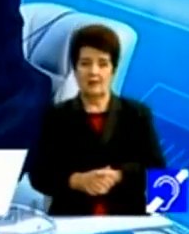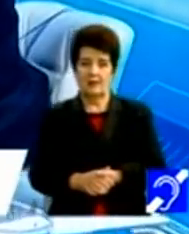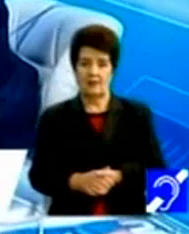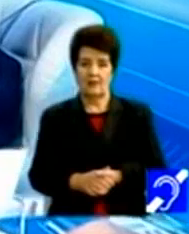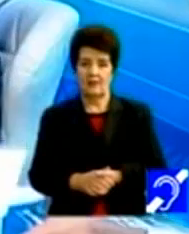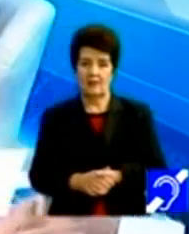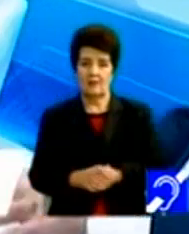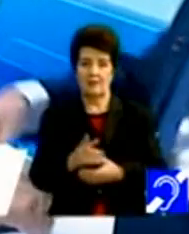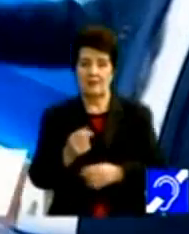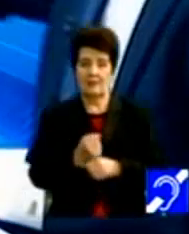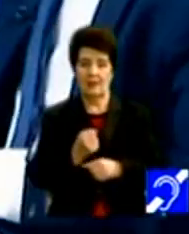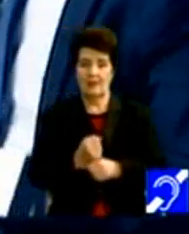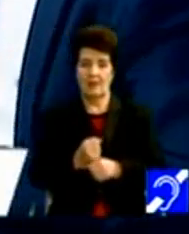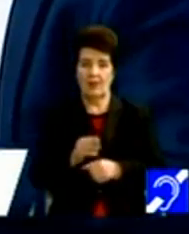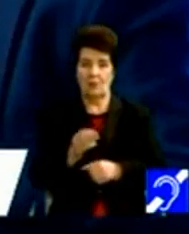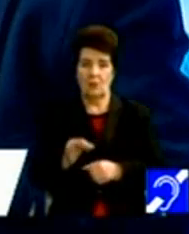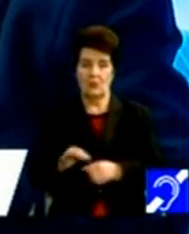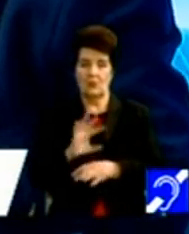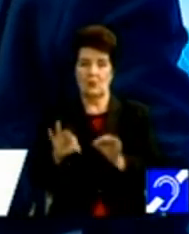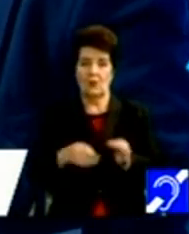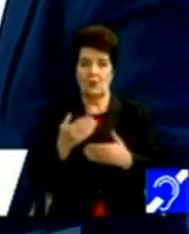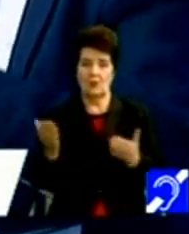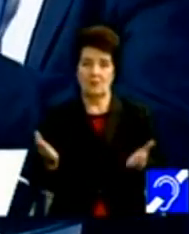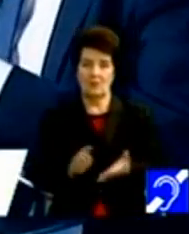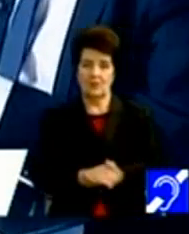atribuții. De, da, atribuții și de proiectele dumneavoastră.